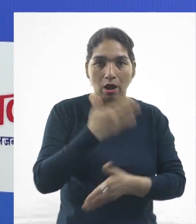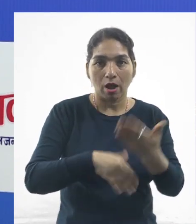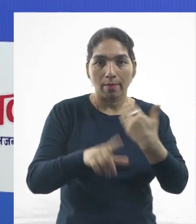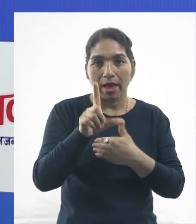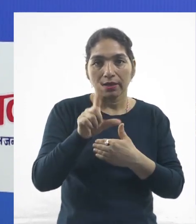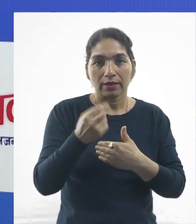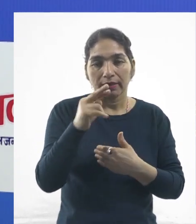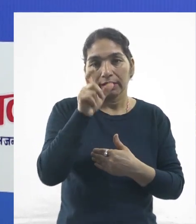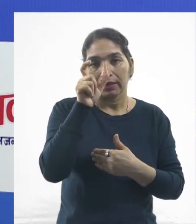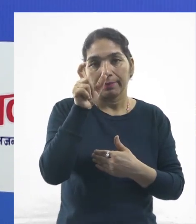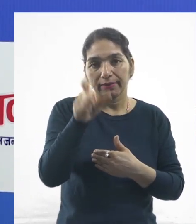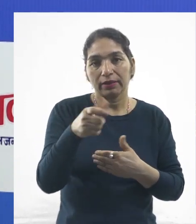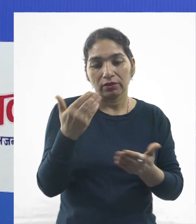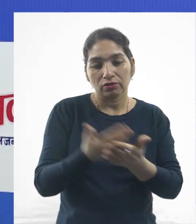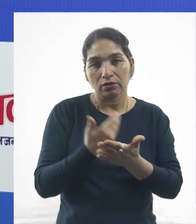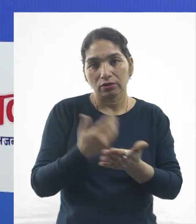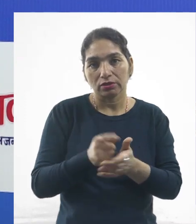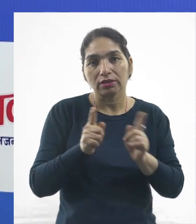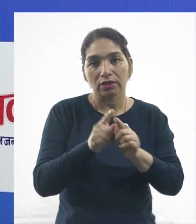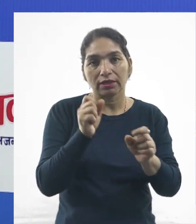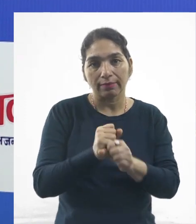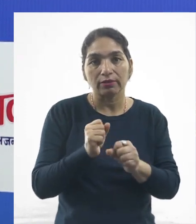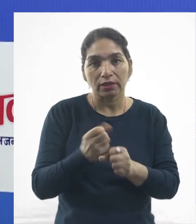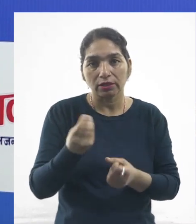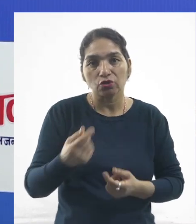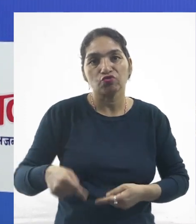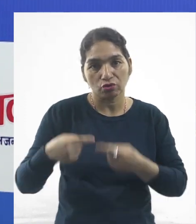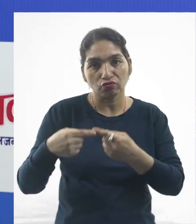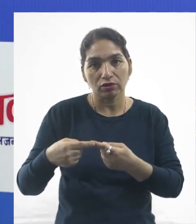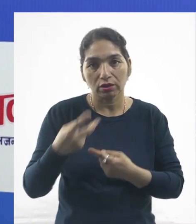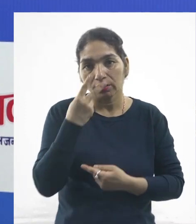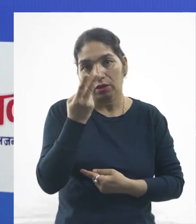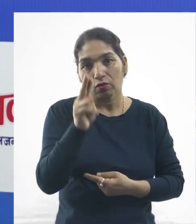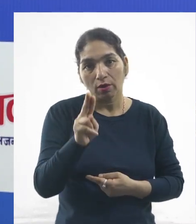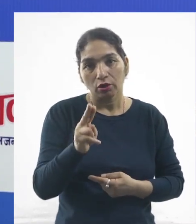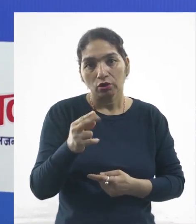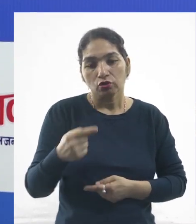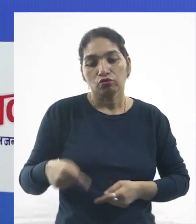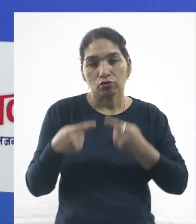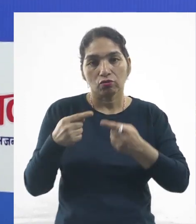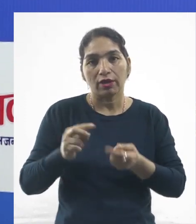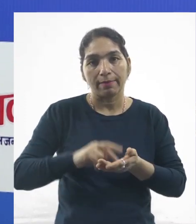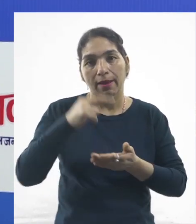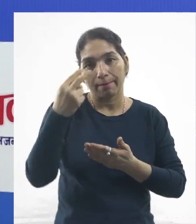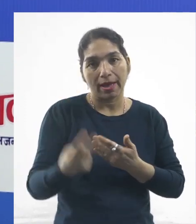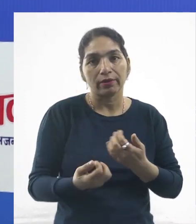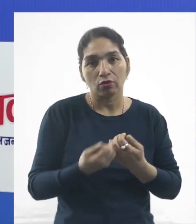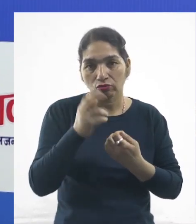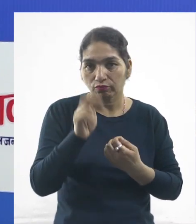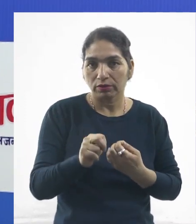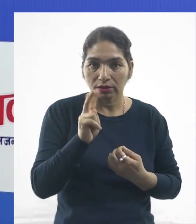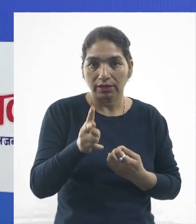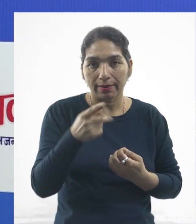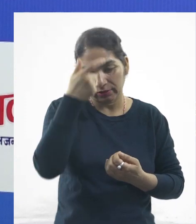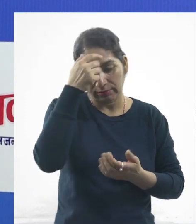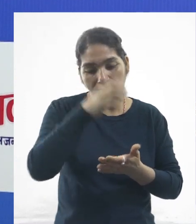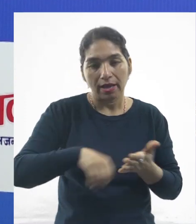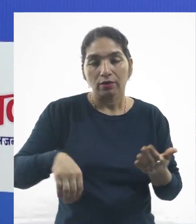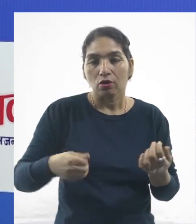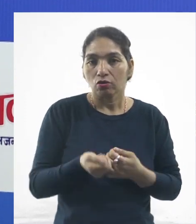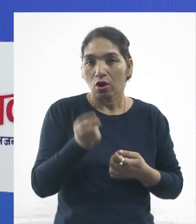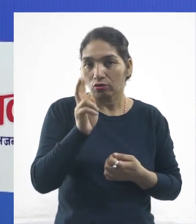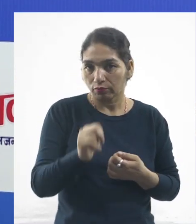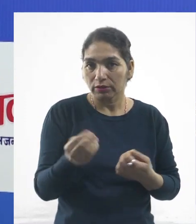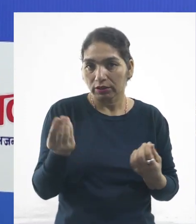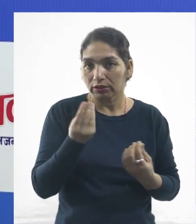सङ्घ संस्थासँग काम गर्दै गर्दा केही चुनौतीहरू पनि देख्नुभयो जुन चुनौती हामीले पार गर्नुपर्छ जुन समस्याहरू देख्नुभयो जसलाई हामीले समाधान गर्नुपर्छ